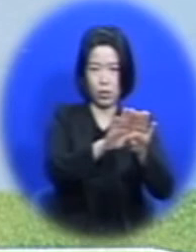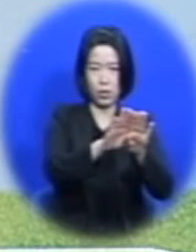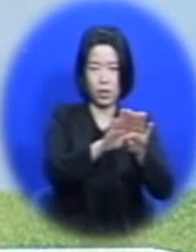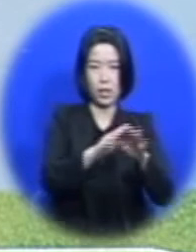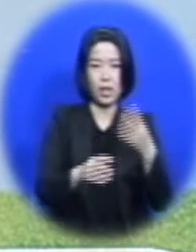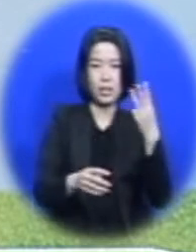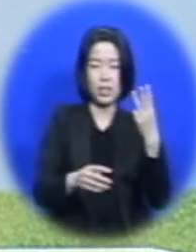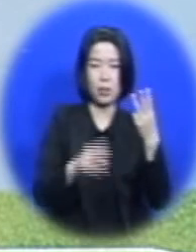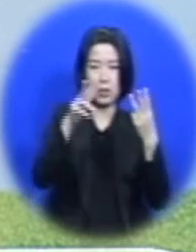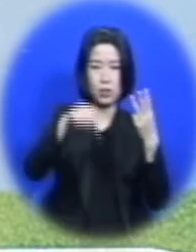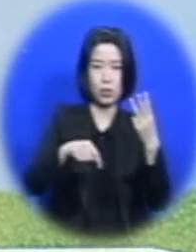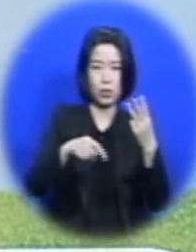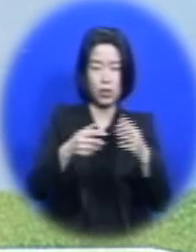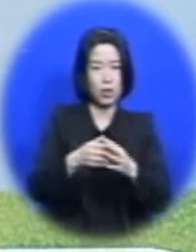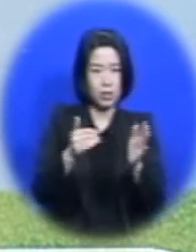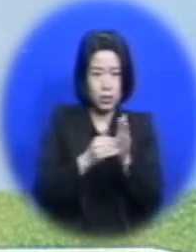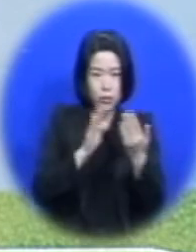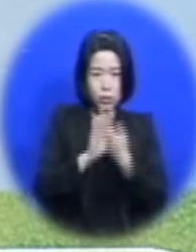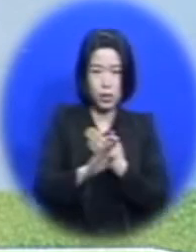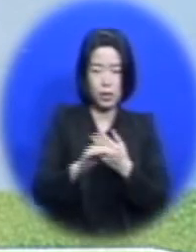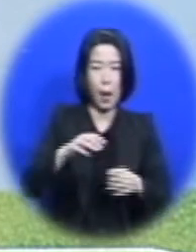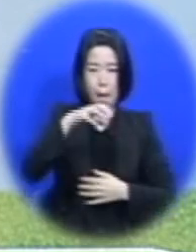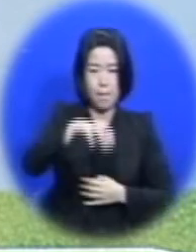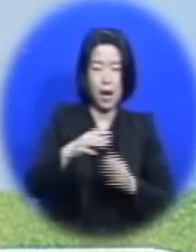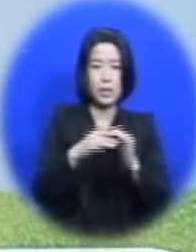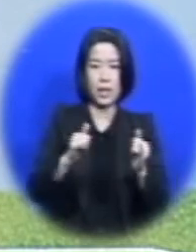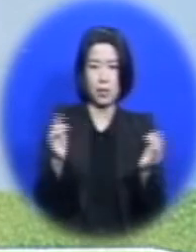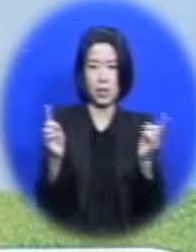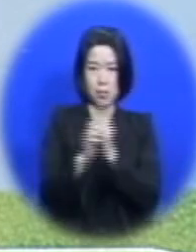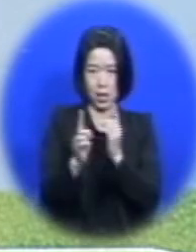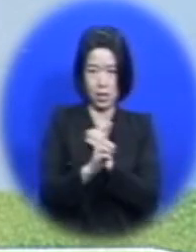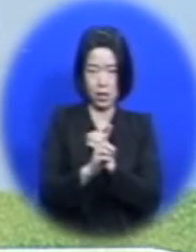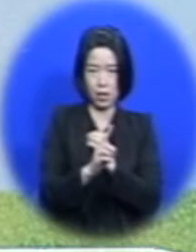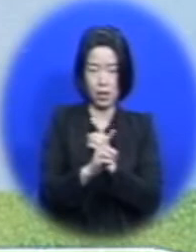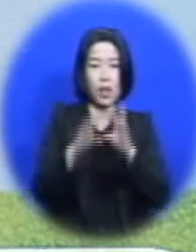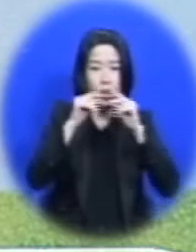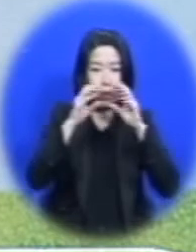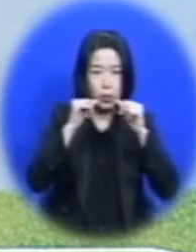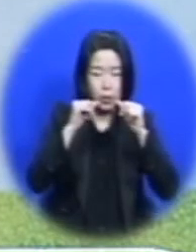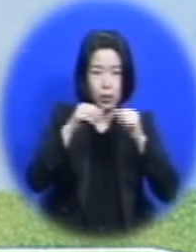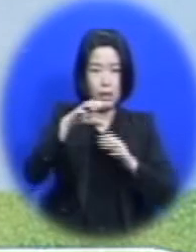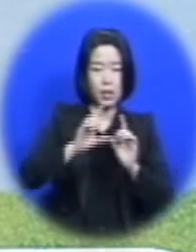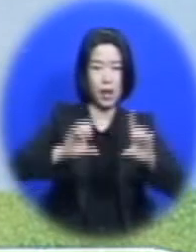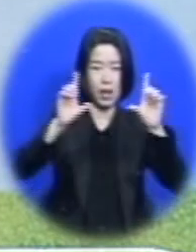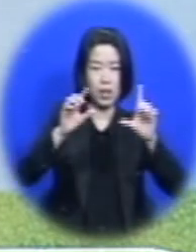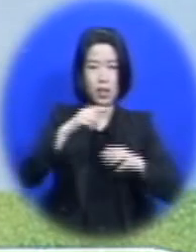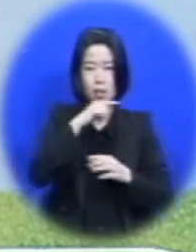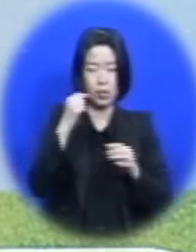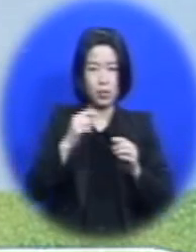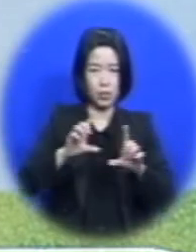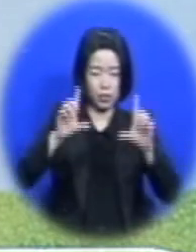세번째 쯤 지나니까 마을 사람들이 변하기 시작했는데 토요일에 주일 먹을거 가지 사과는